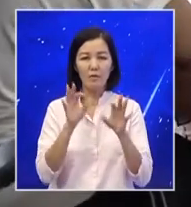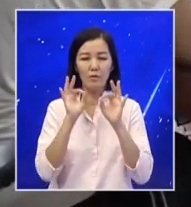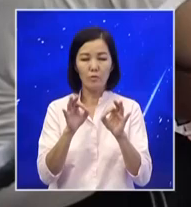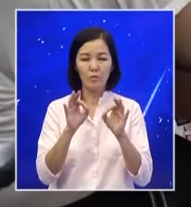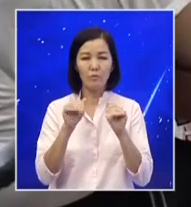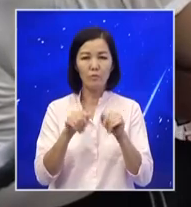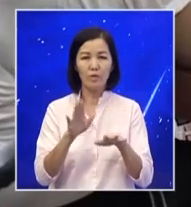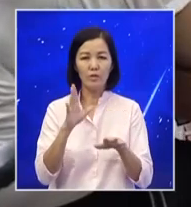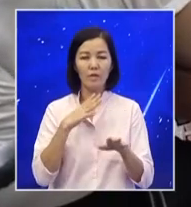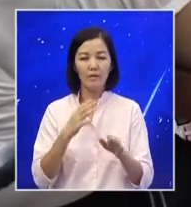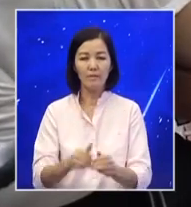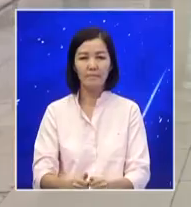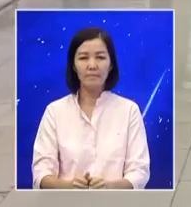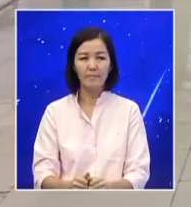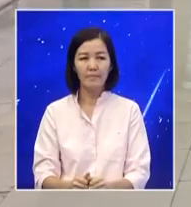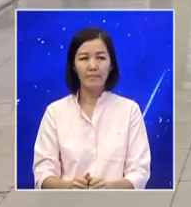тарқасты.